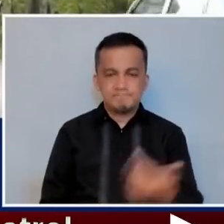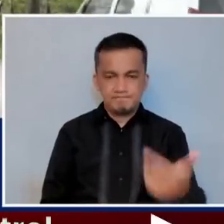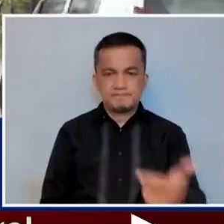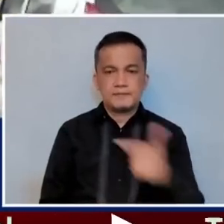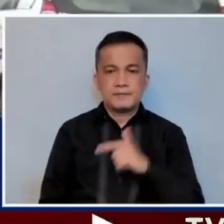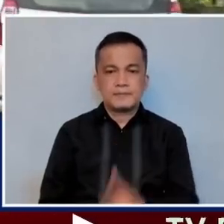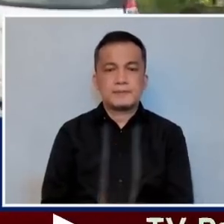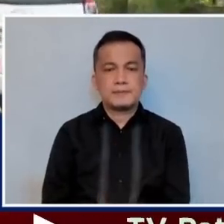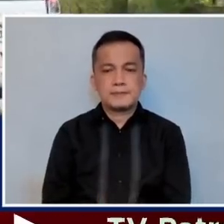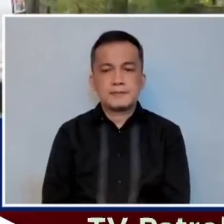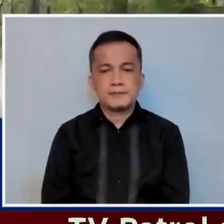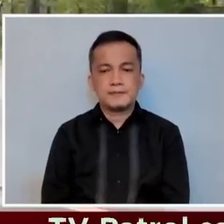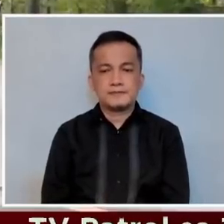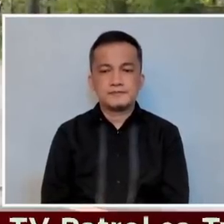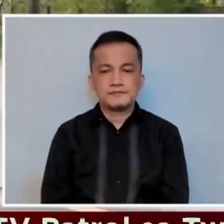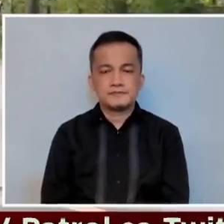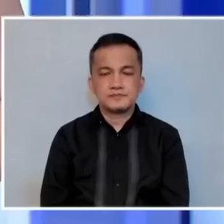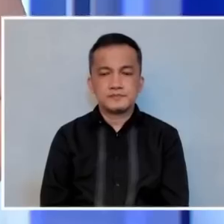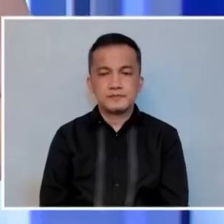ABS-CBN News.